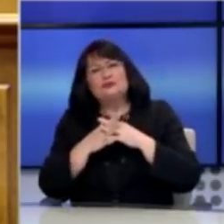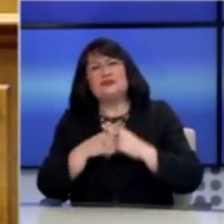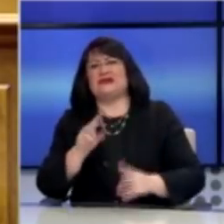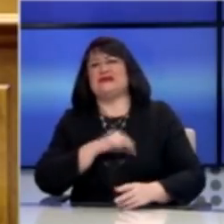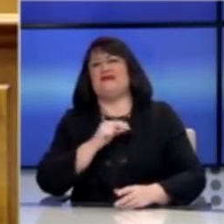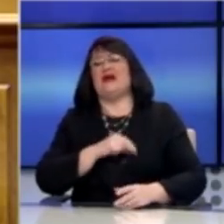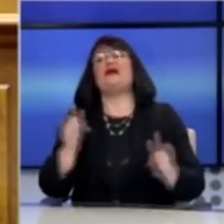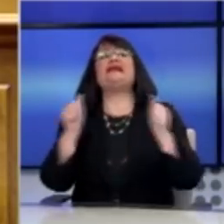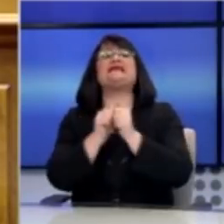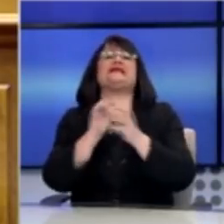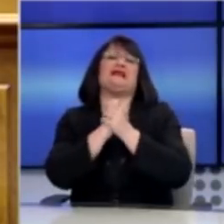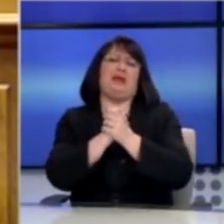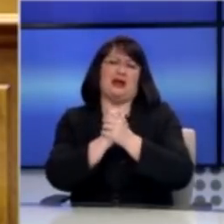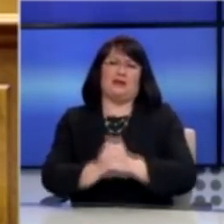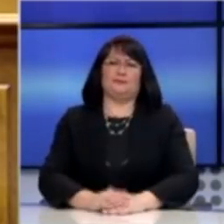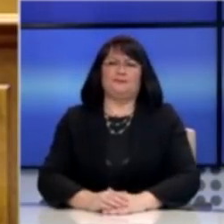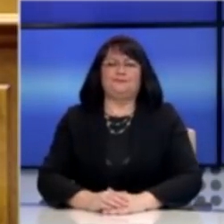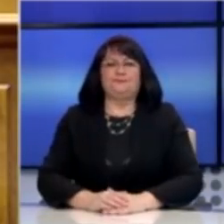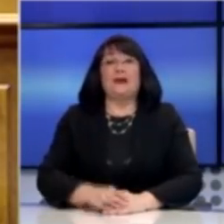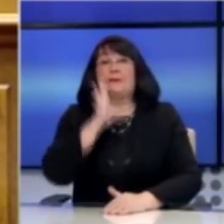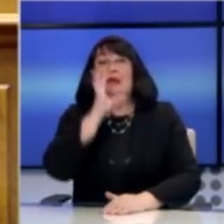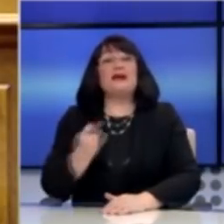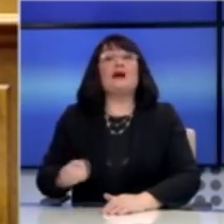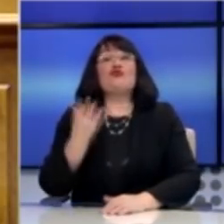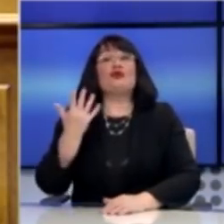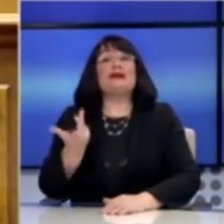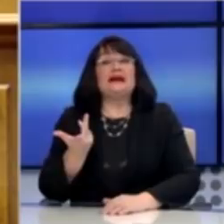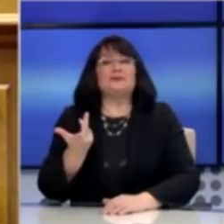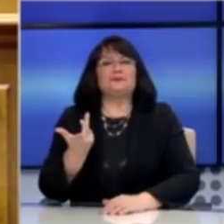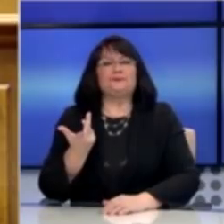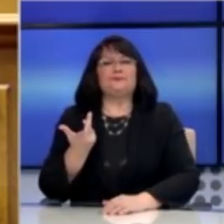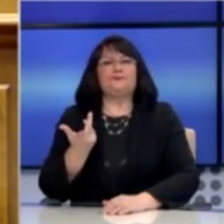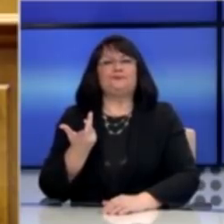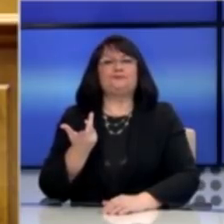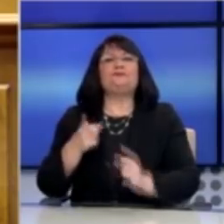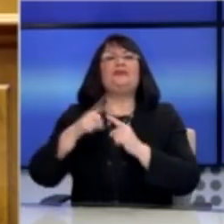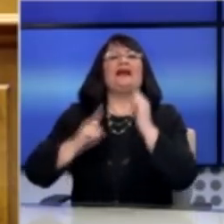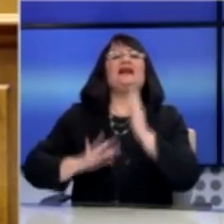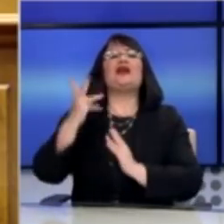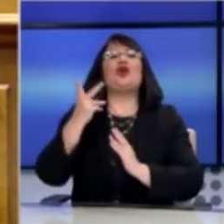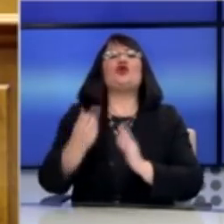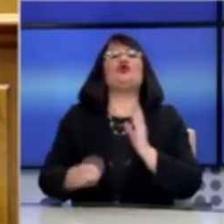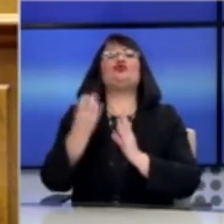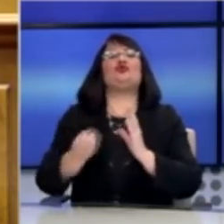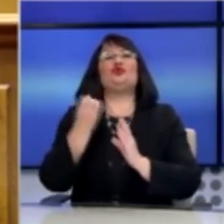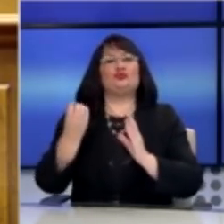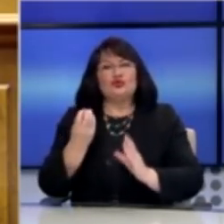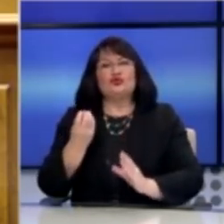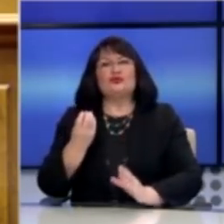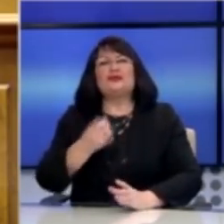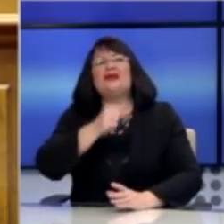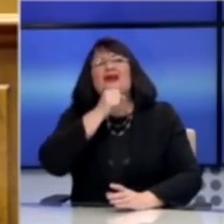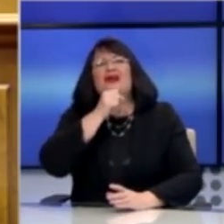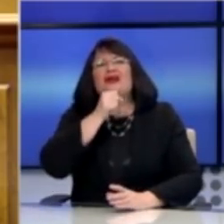τα συμφέροντα των συμμάχων σας. Το πραγματικά καινούριο δεν είναι ο τεχνολογικός εξυγχρονισμός του